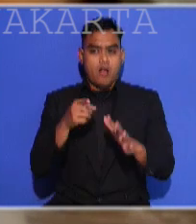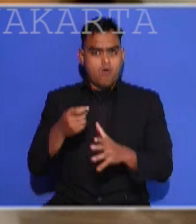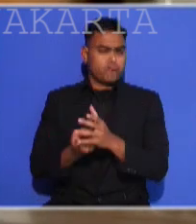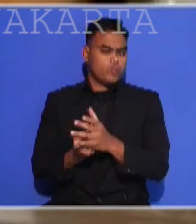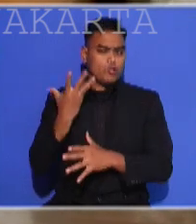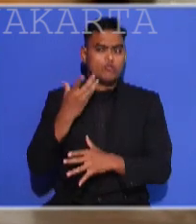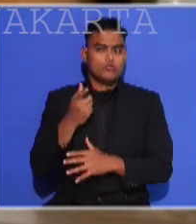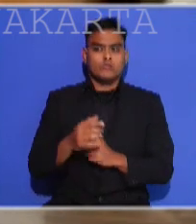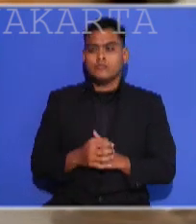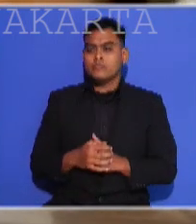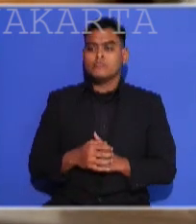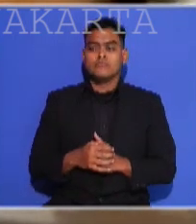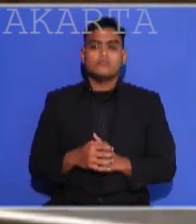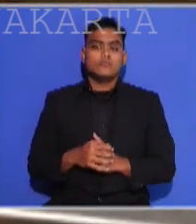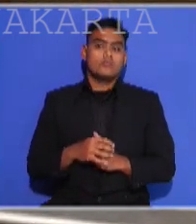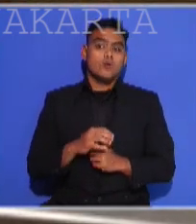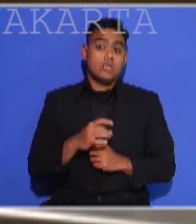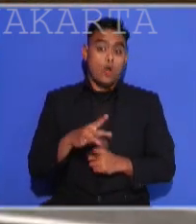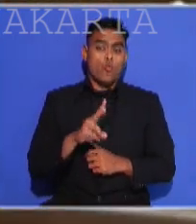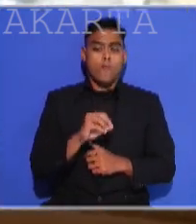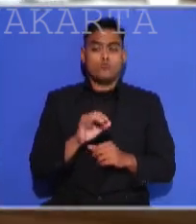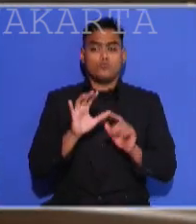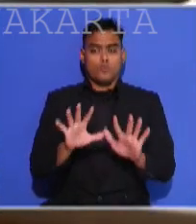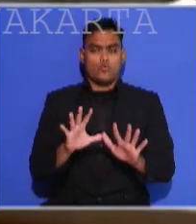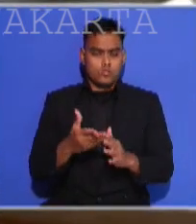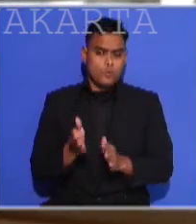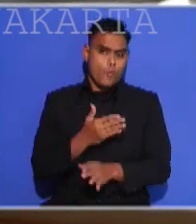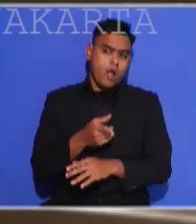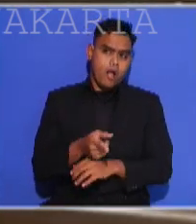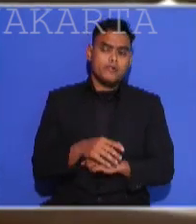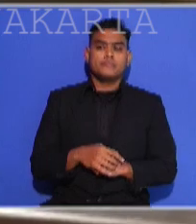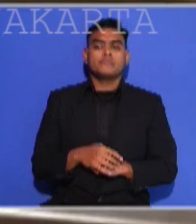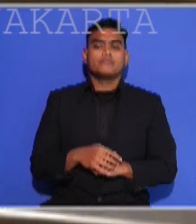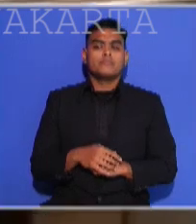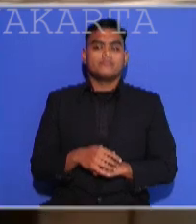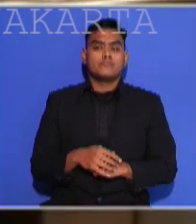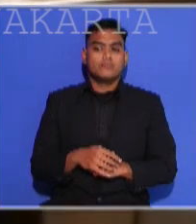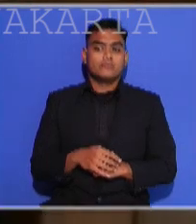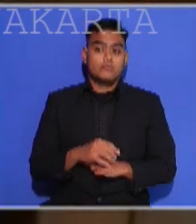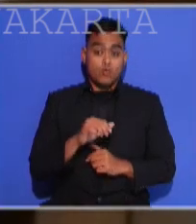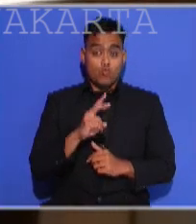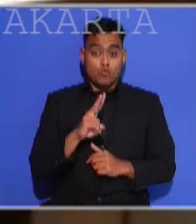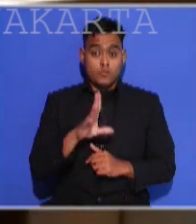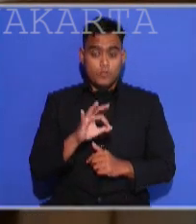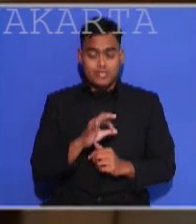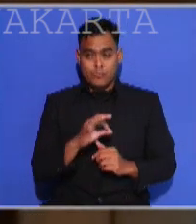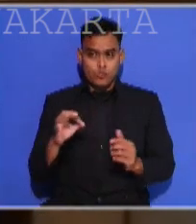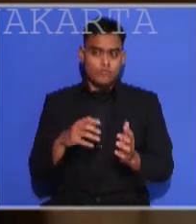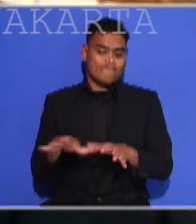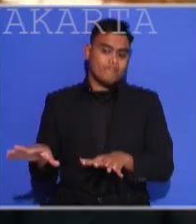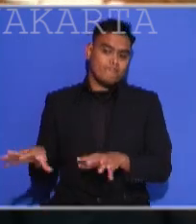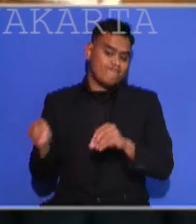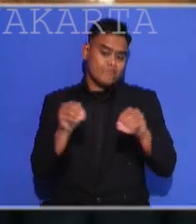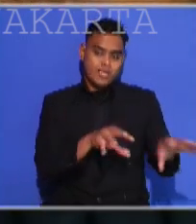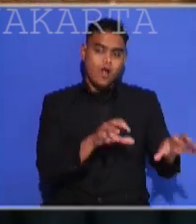2010 silam setidaknya 250.000 warga menjadi pengungsi dan banyak yang meninggal